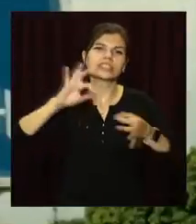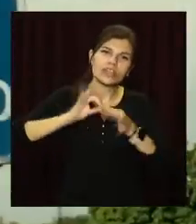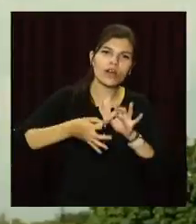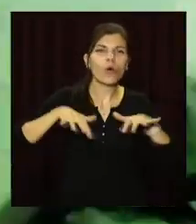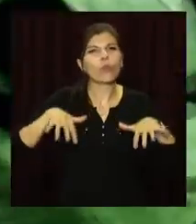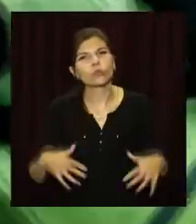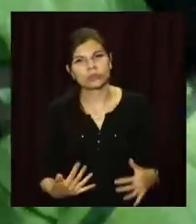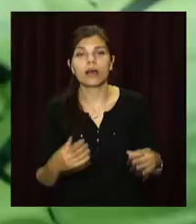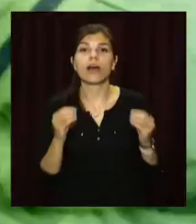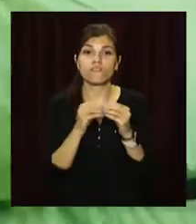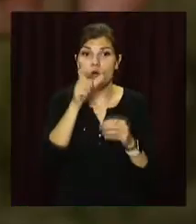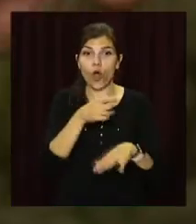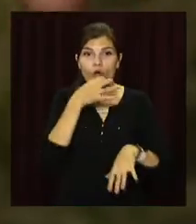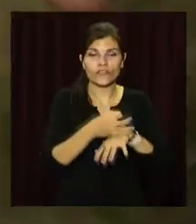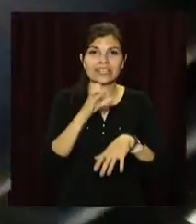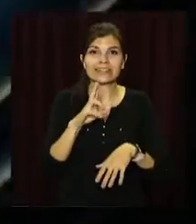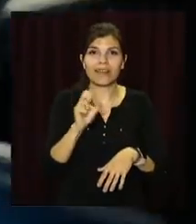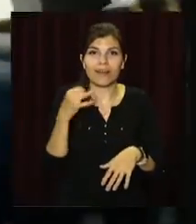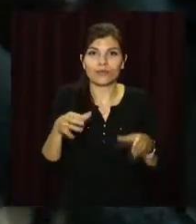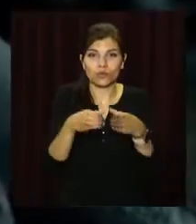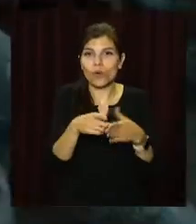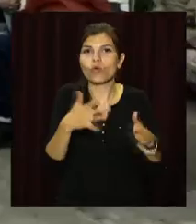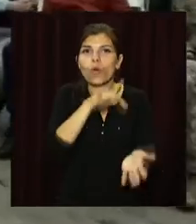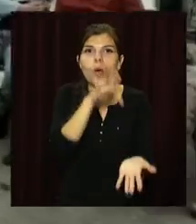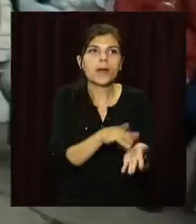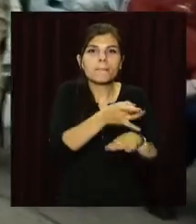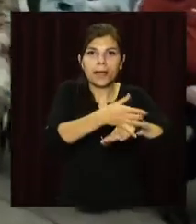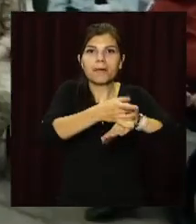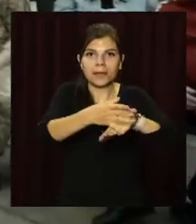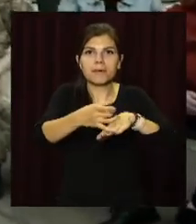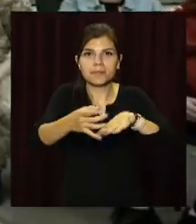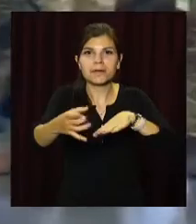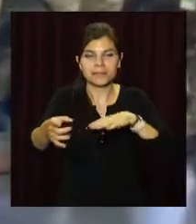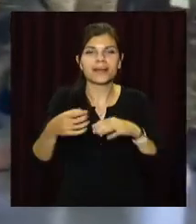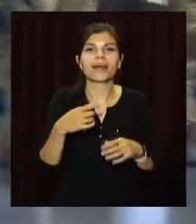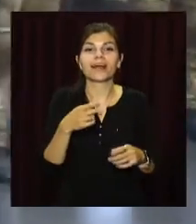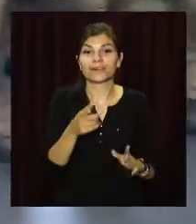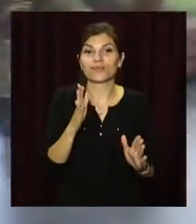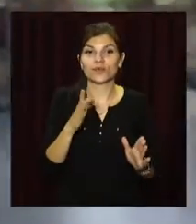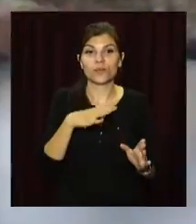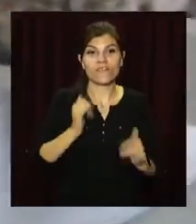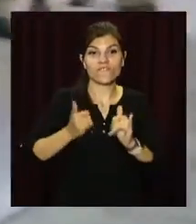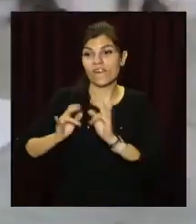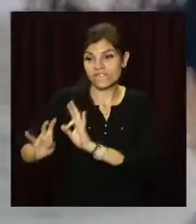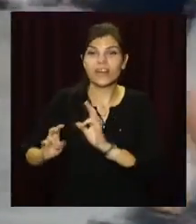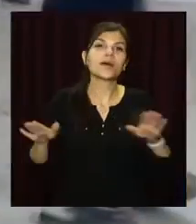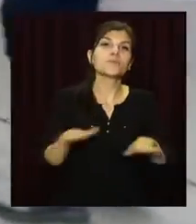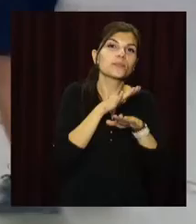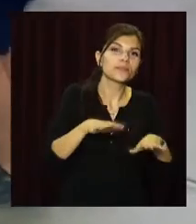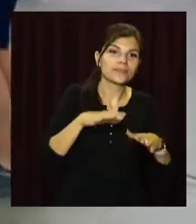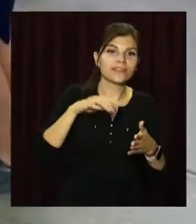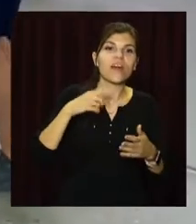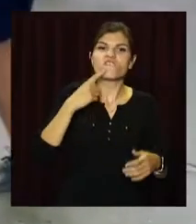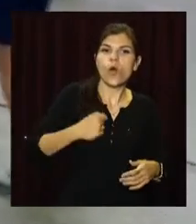понад десяток міст та населених пунктів країни. Щойно залишав двоколісний, давав концерт для військових та прикордонників, музичних фанатів